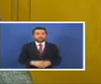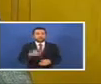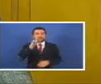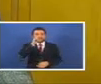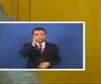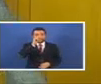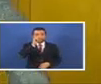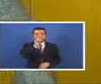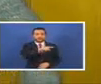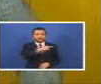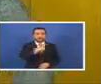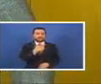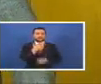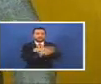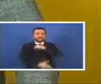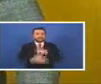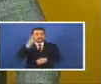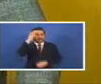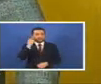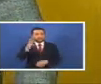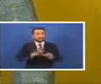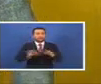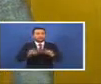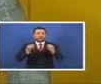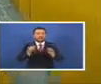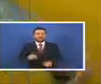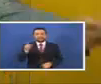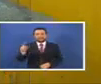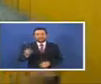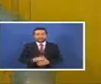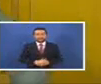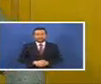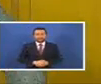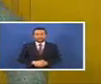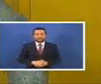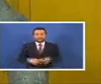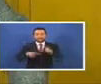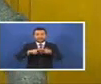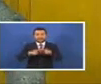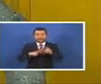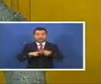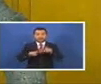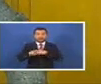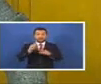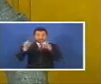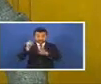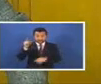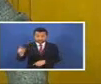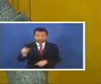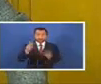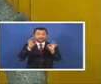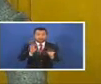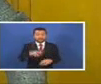Twitter yasağı anlamına gelecek bir düzenleme yapılmıştı. Anayasa Mahkemesi